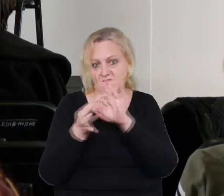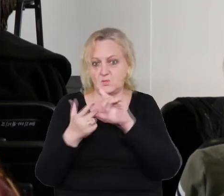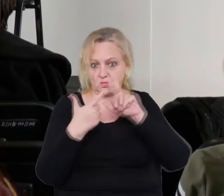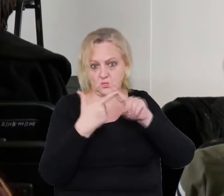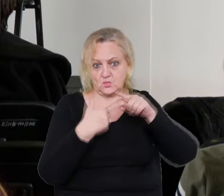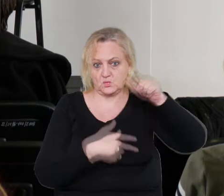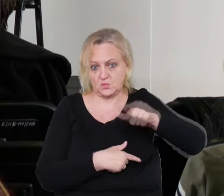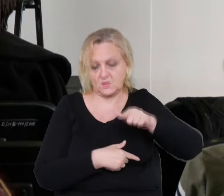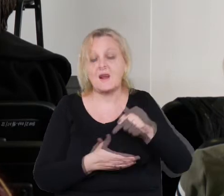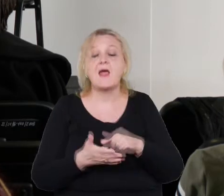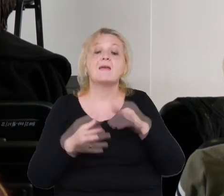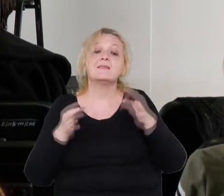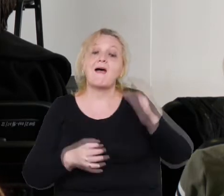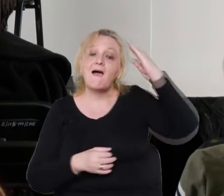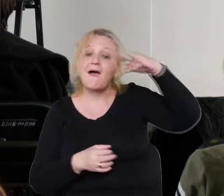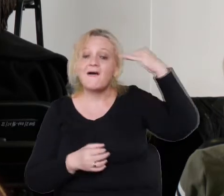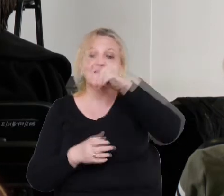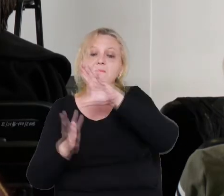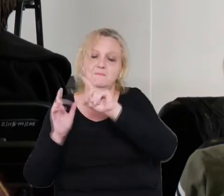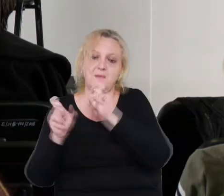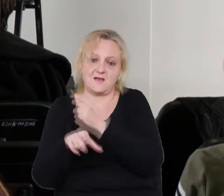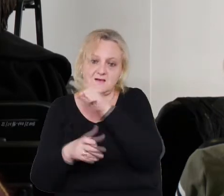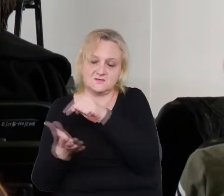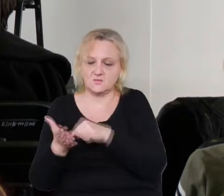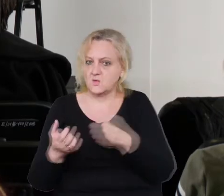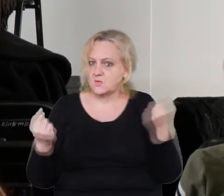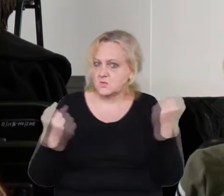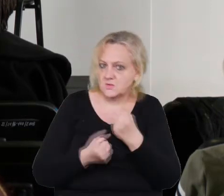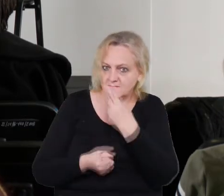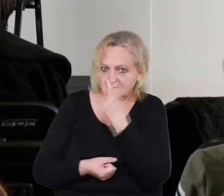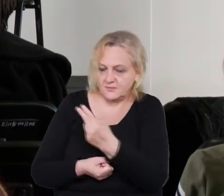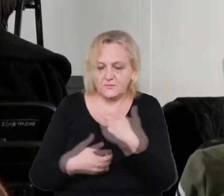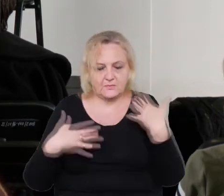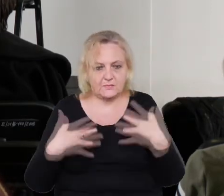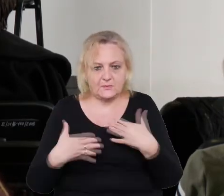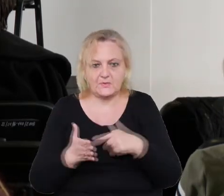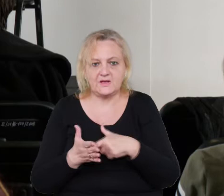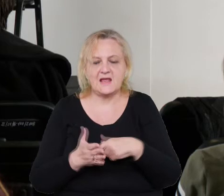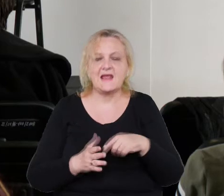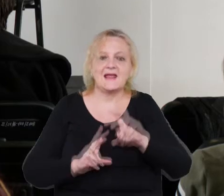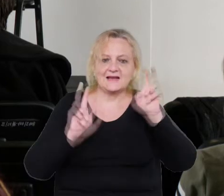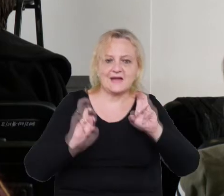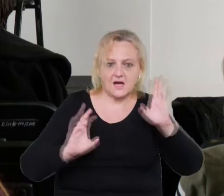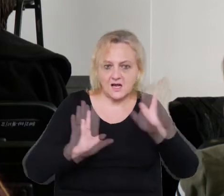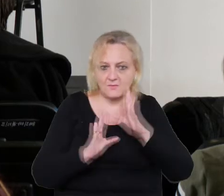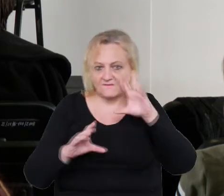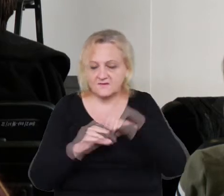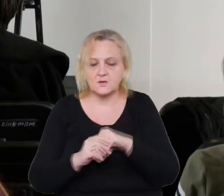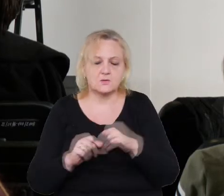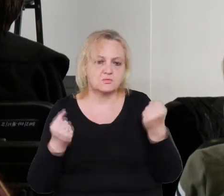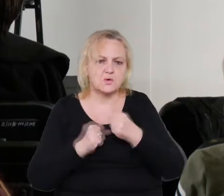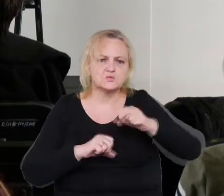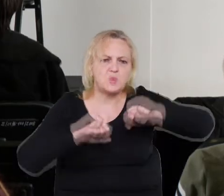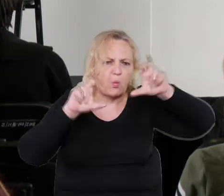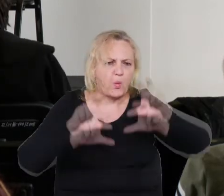w Afganistanie teraz Afganistan z jednym z krajów który jest najbardziej dotknięty i będzie najbardziej dotkniętych przez kryzys klimatyczny wzrastający